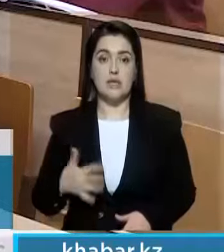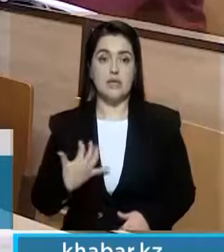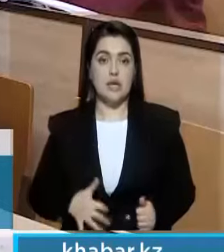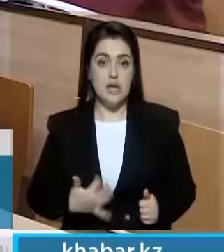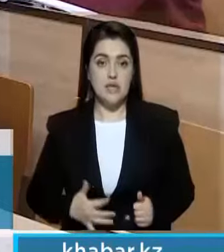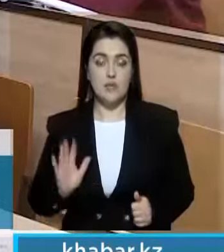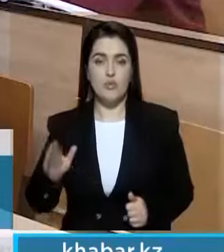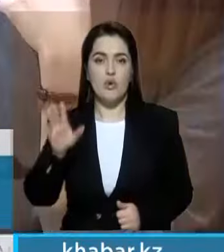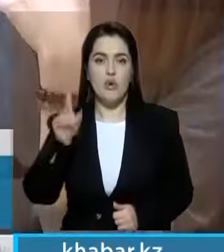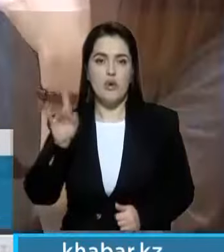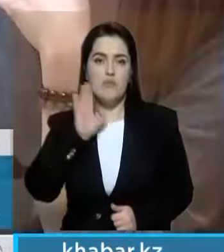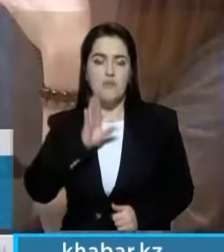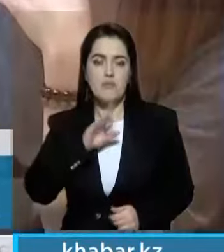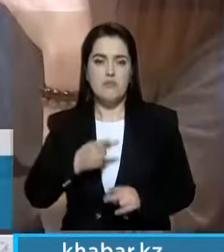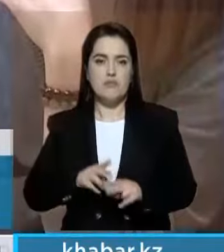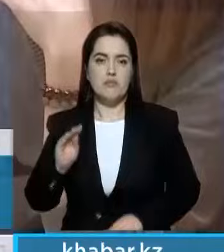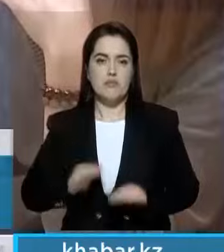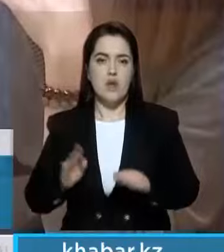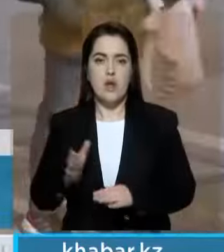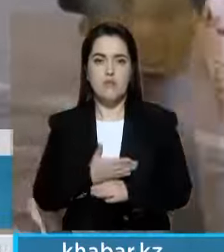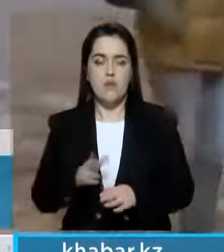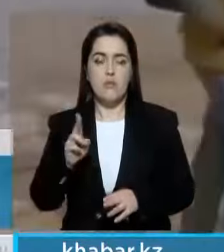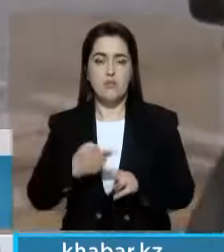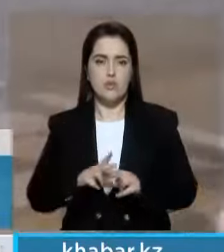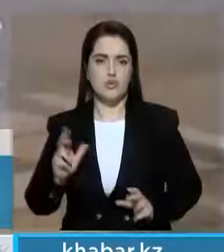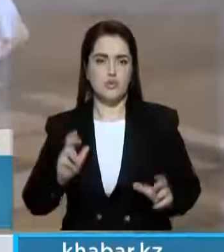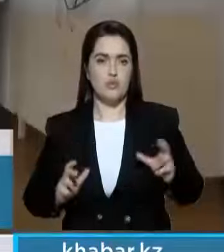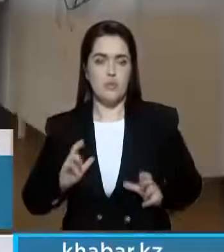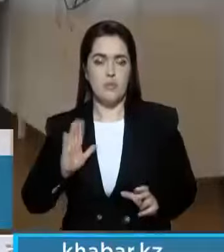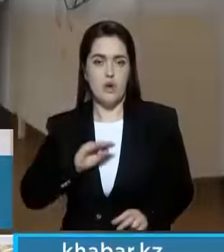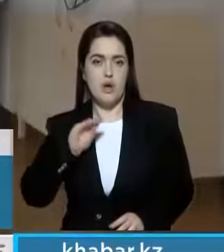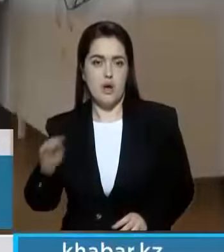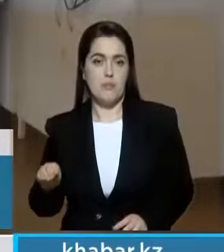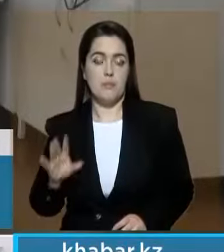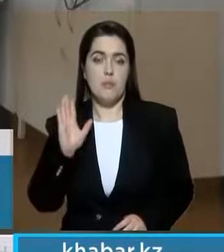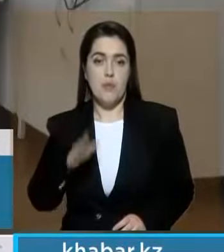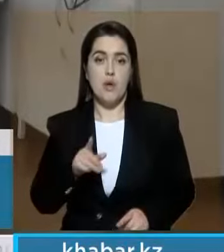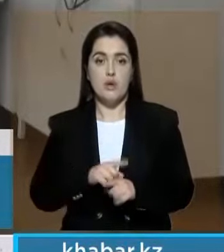восстановят гидромелиоративный строительный институт а в Алмааты проведут